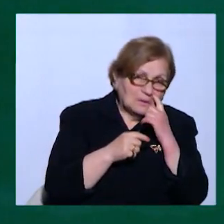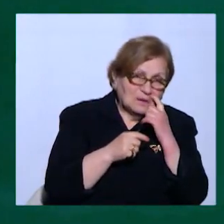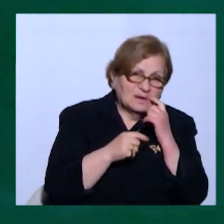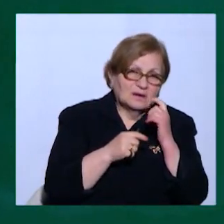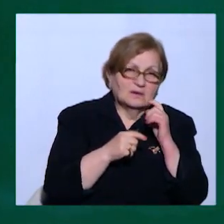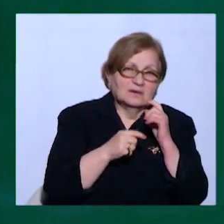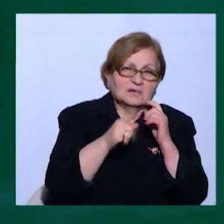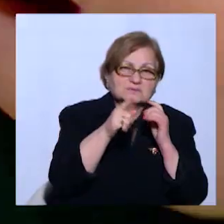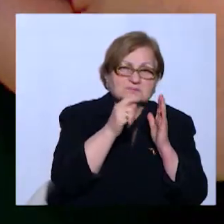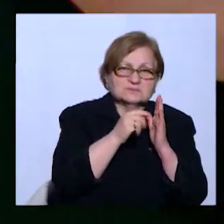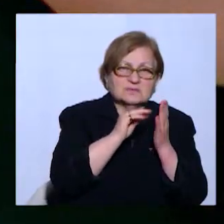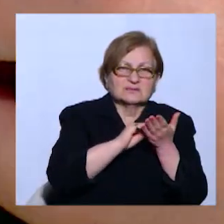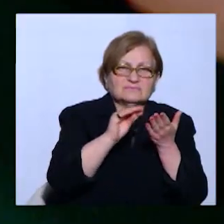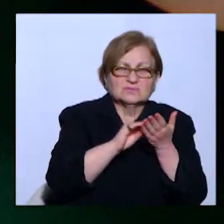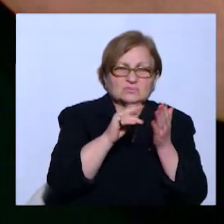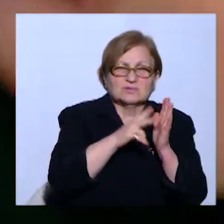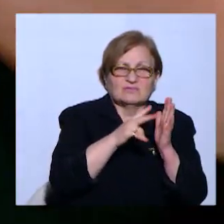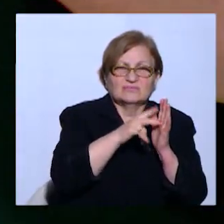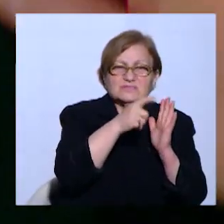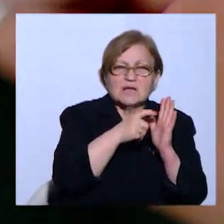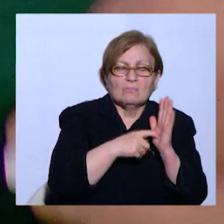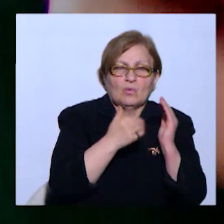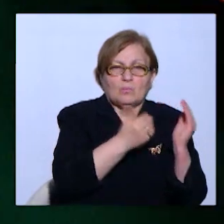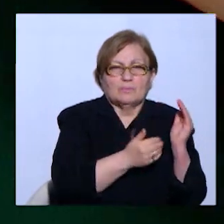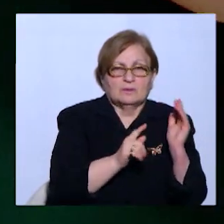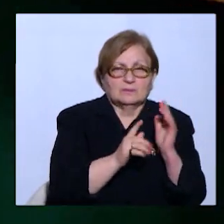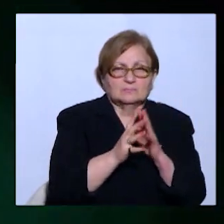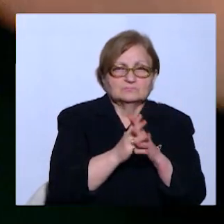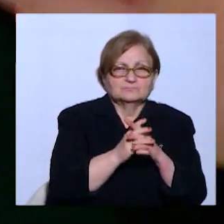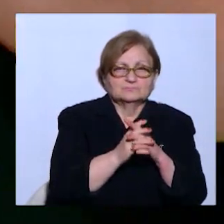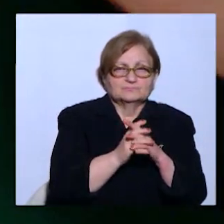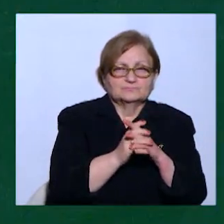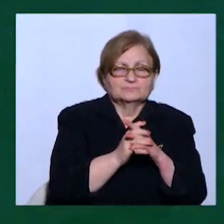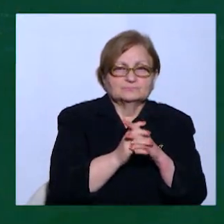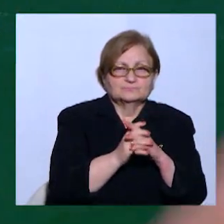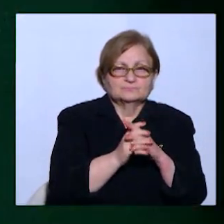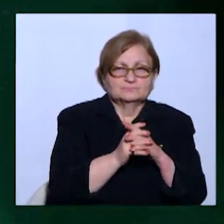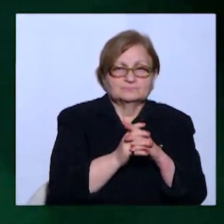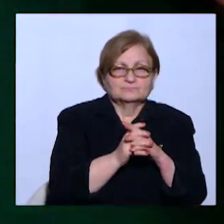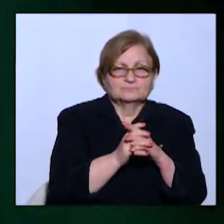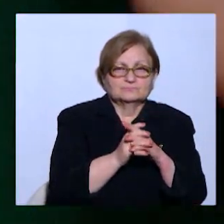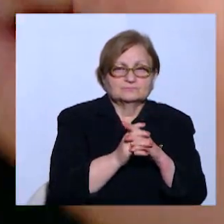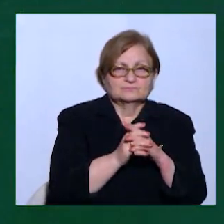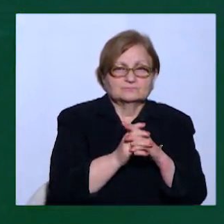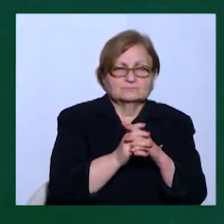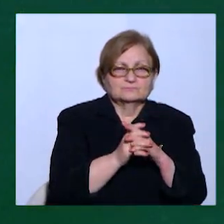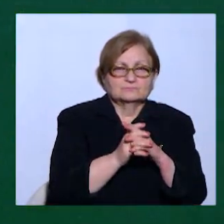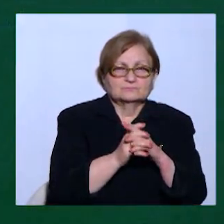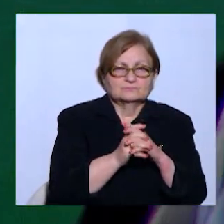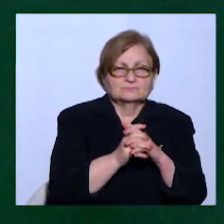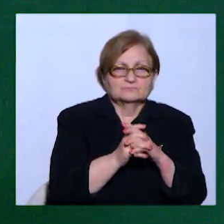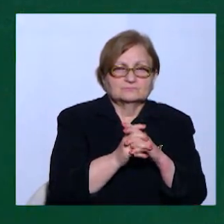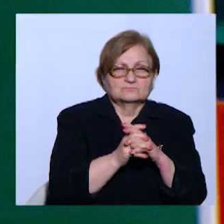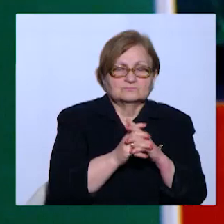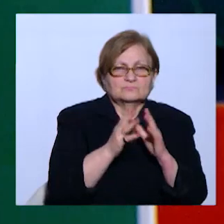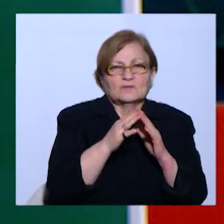გამყოფებს, ეს არის 1 2 3 4 არ არის, 6 არის, 9 არის.